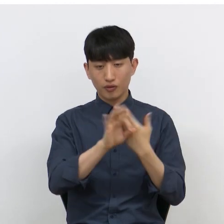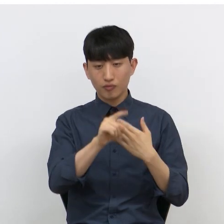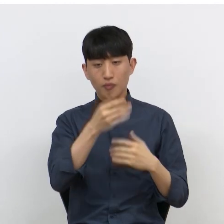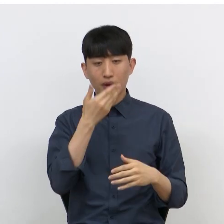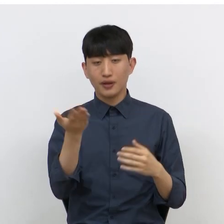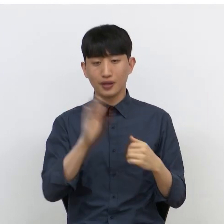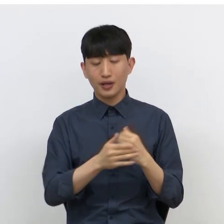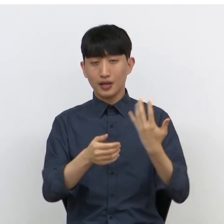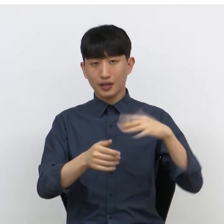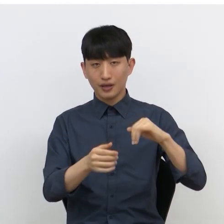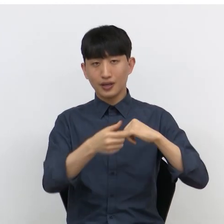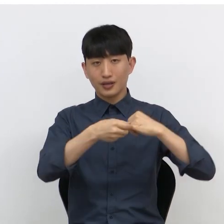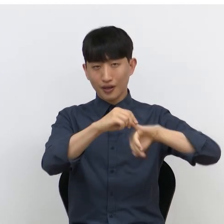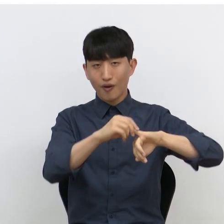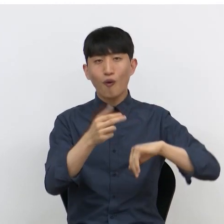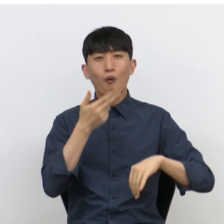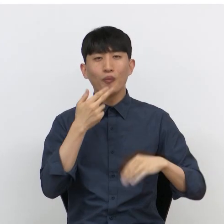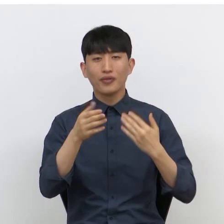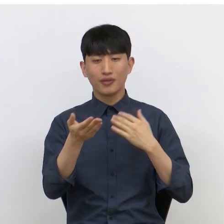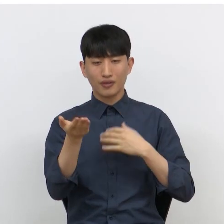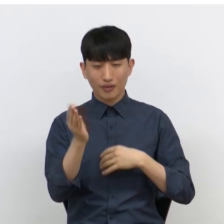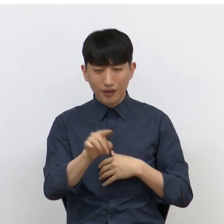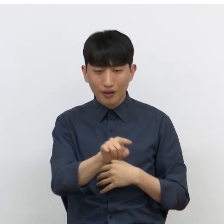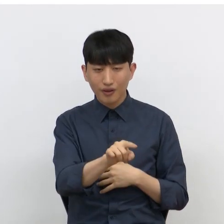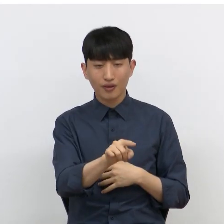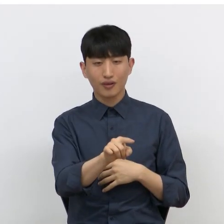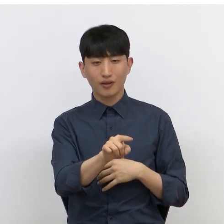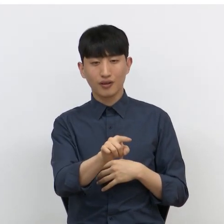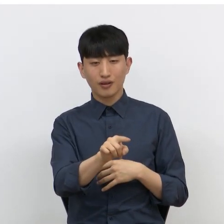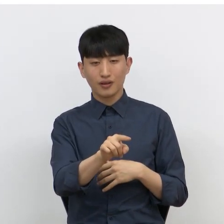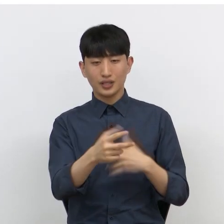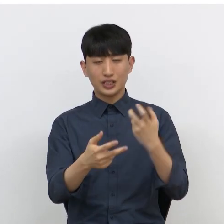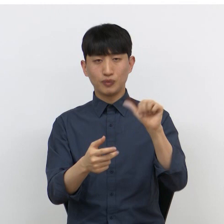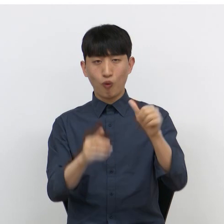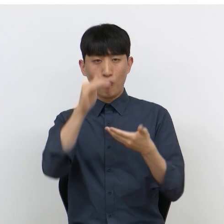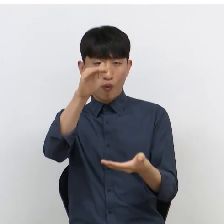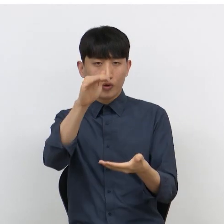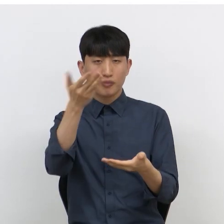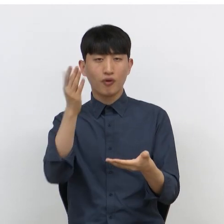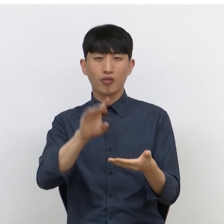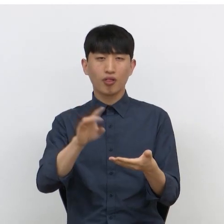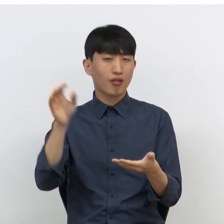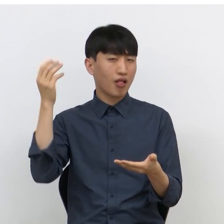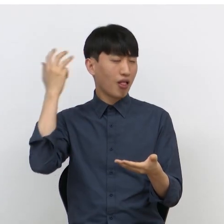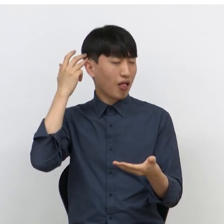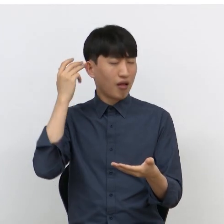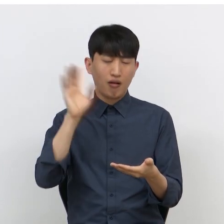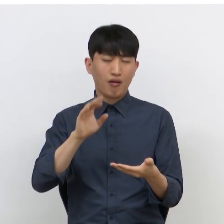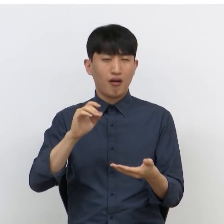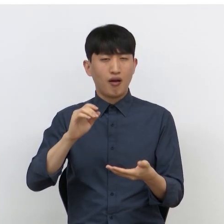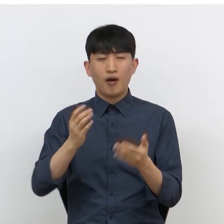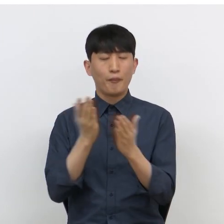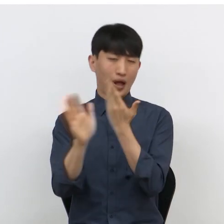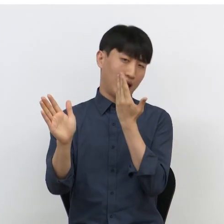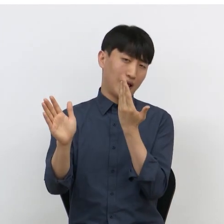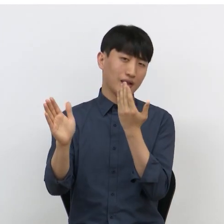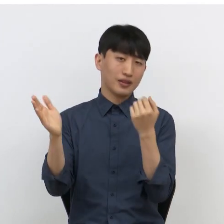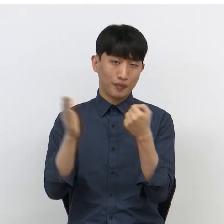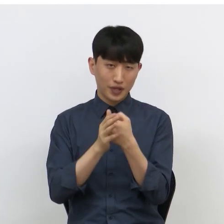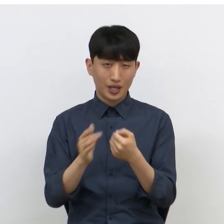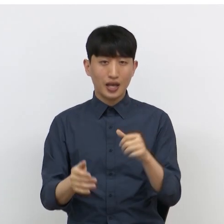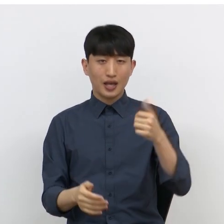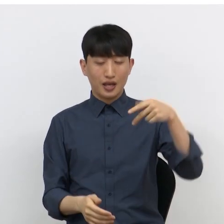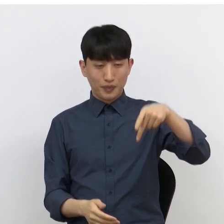없으면서 이런 식으로 돼 있으면 이 아동은 너무 소리가 커서 착용을 못하게 되는 경우에 그래서 이런 경우 PW를 확 낮춰야